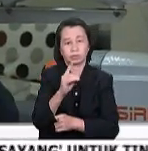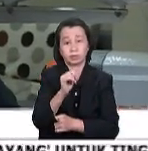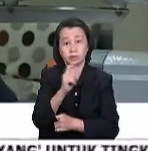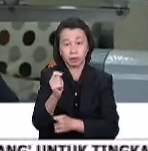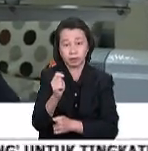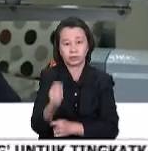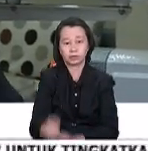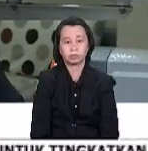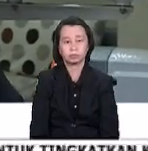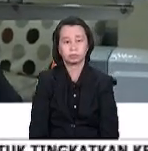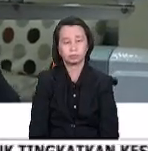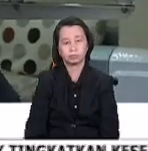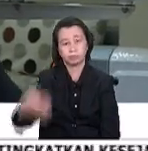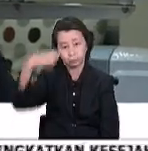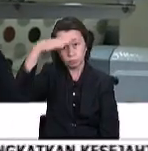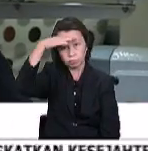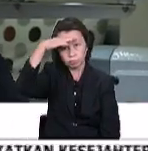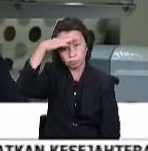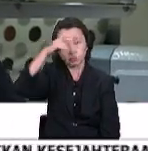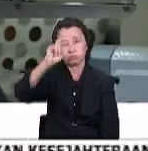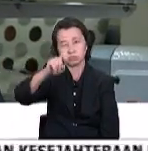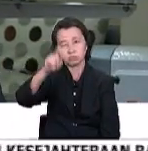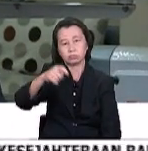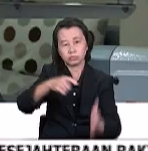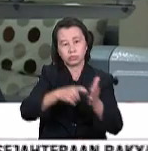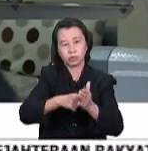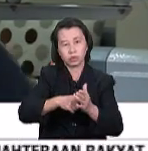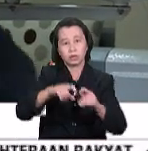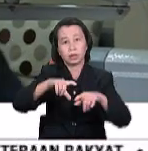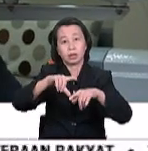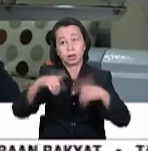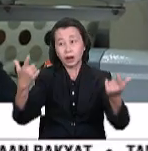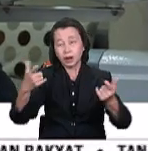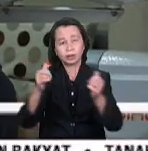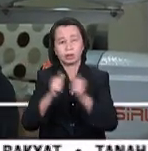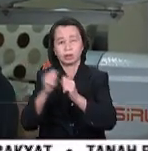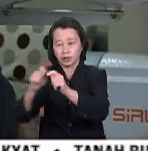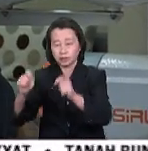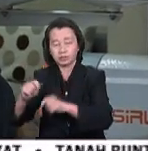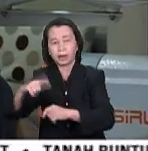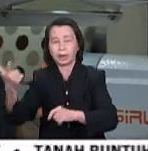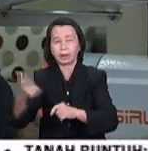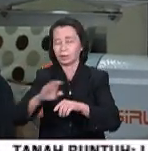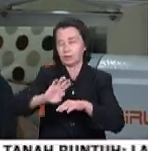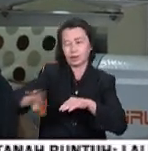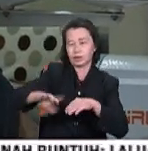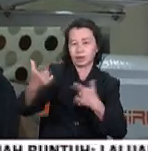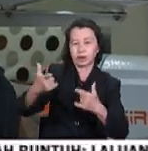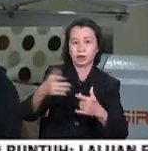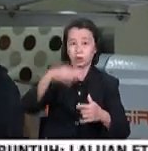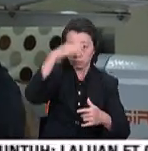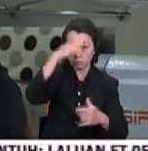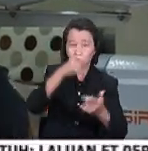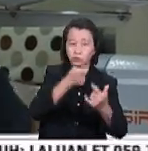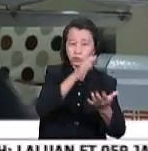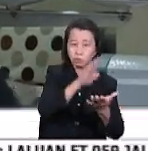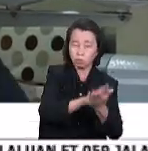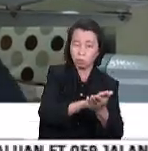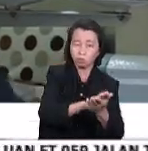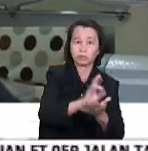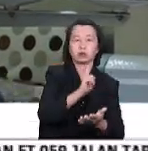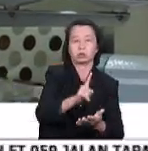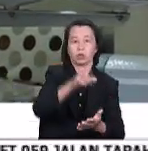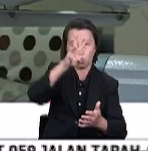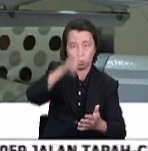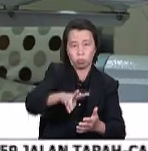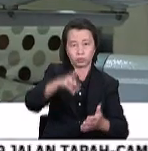memang menjadi keperluan lah, berbeza dengan tempat lain lah. Johor ni kita ada sekolah agama, jadi sekolah agama wajib